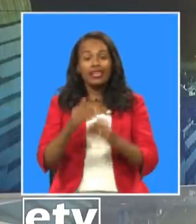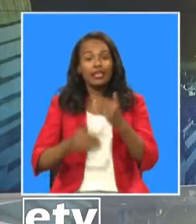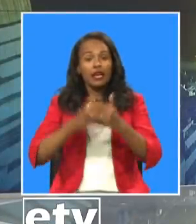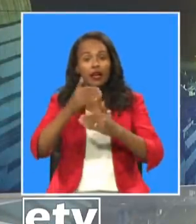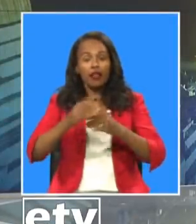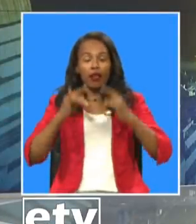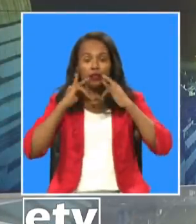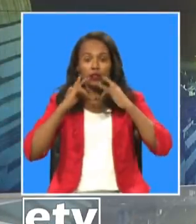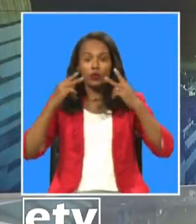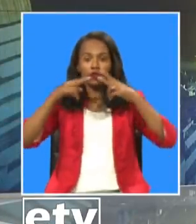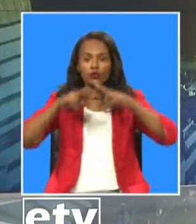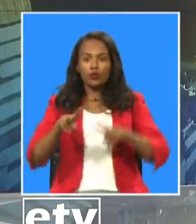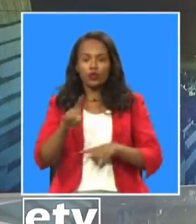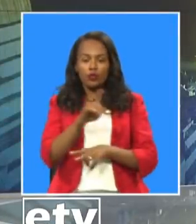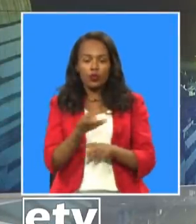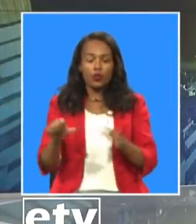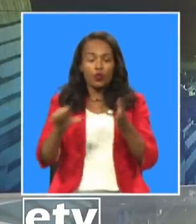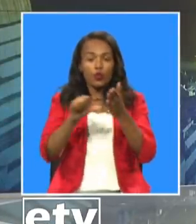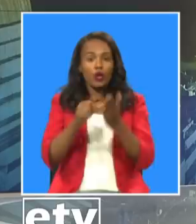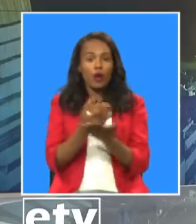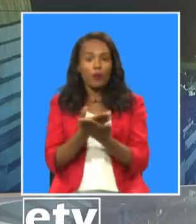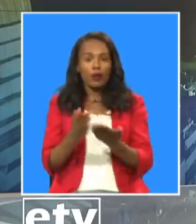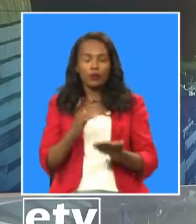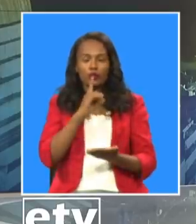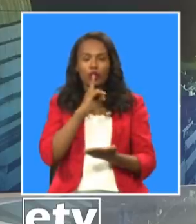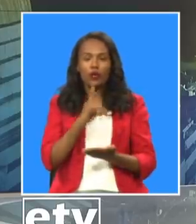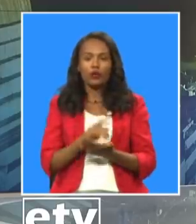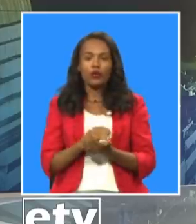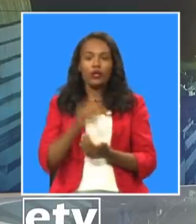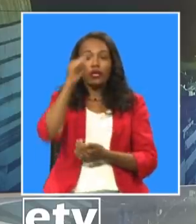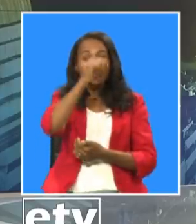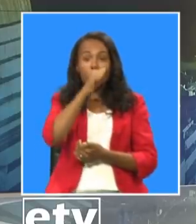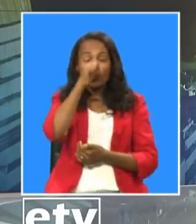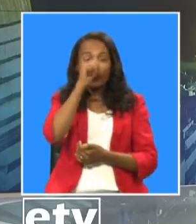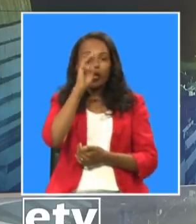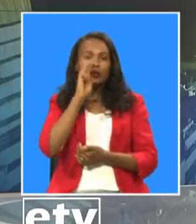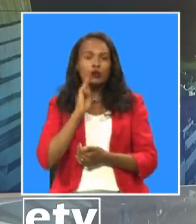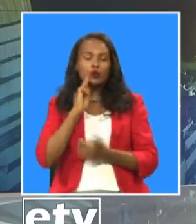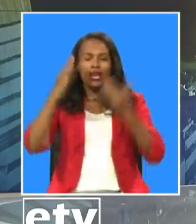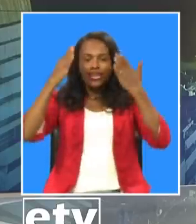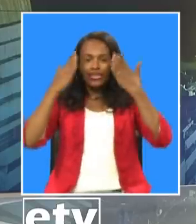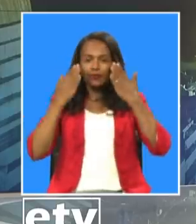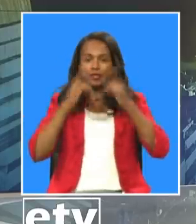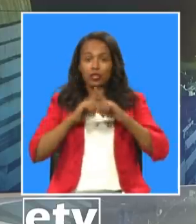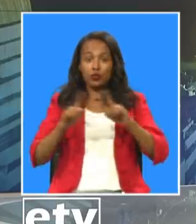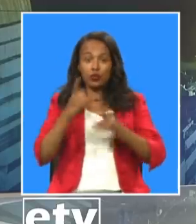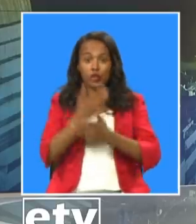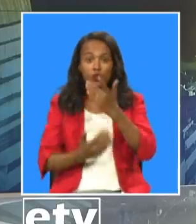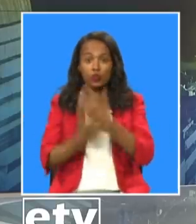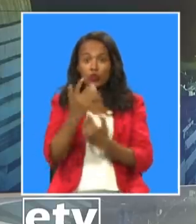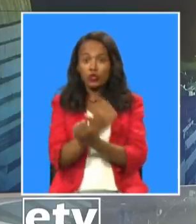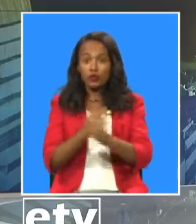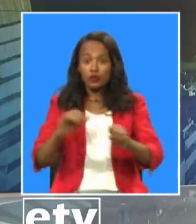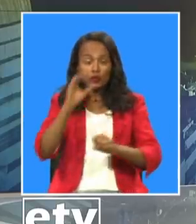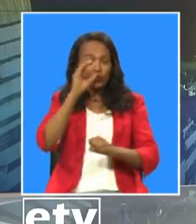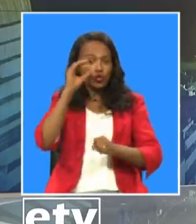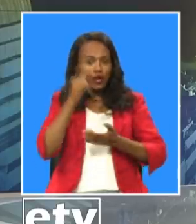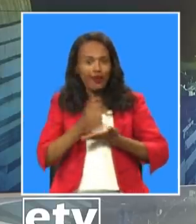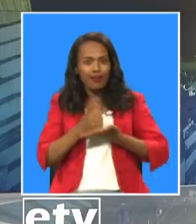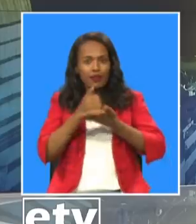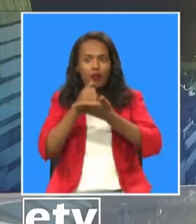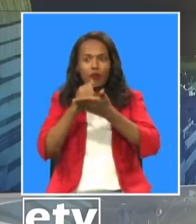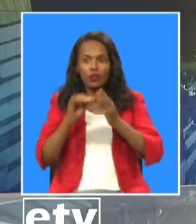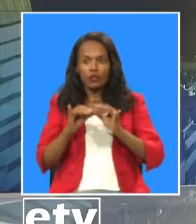የቀጣይ ዜናዎች ትኩረት የሚሆነው የአባይ ጉዳይ ነው። ኢትዮጵያ፣ ሱዳንና ግብጽ ልዩነታቸውን በውይይት እንዲፈቱ ቻይና ድጋፏን